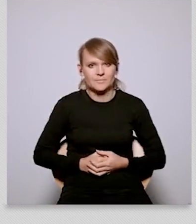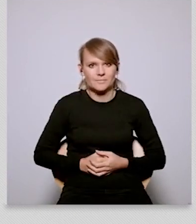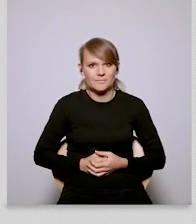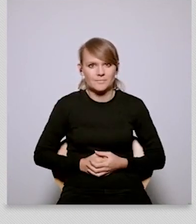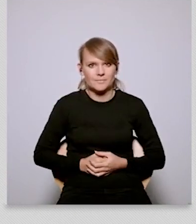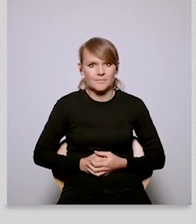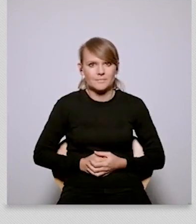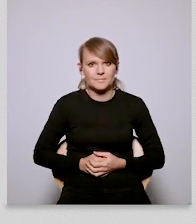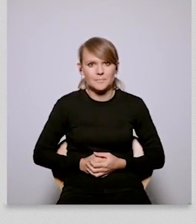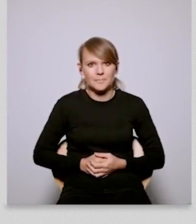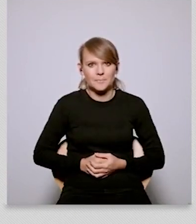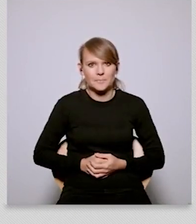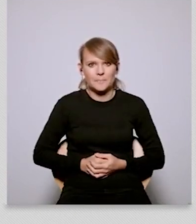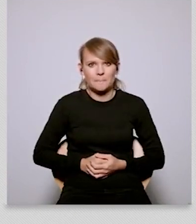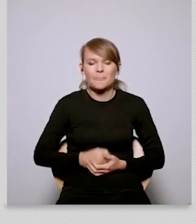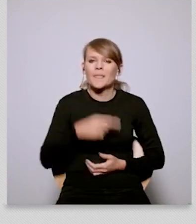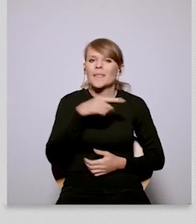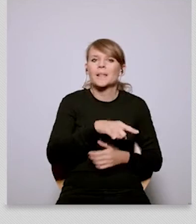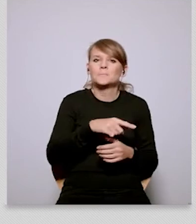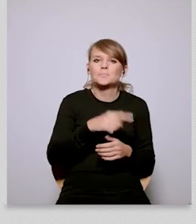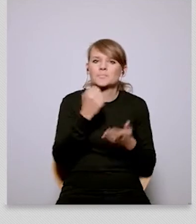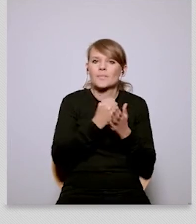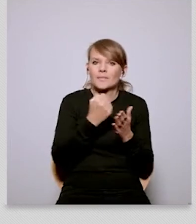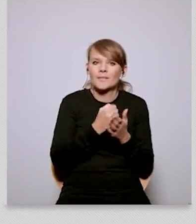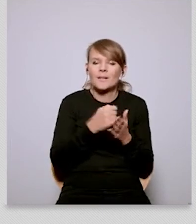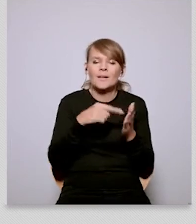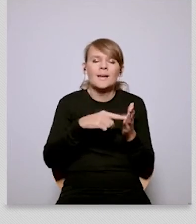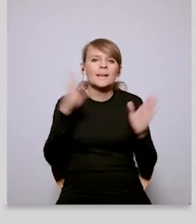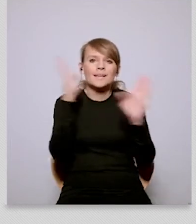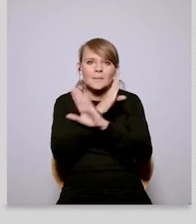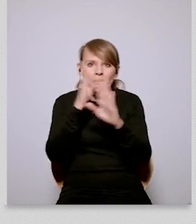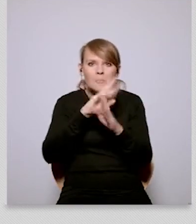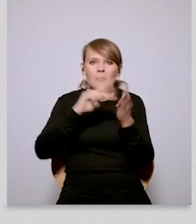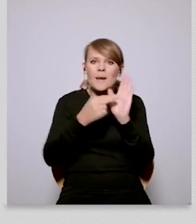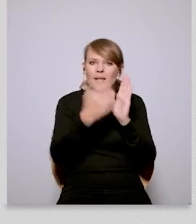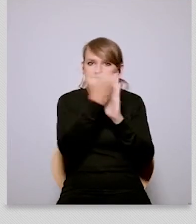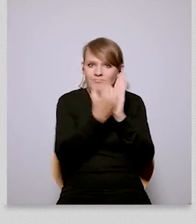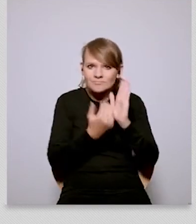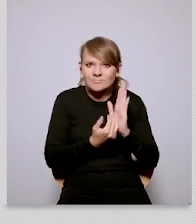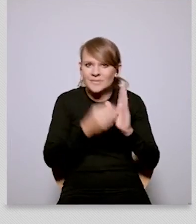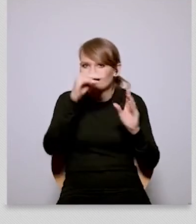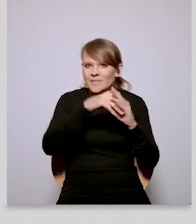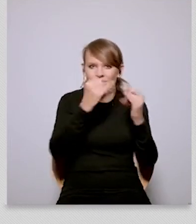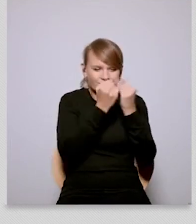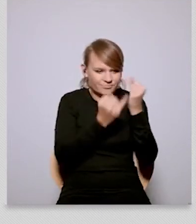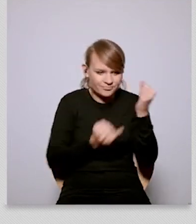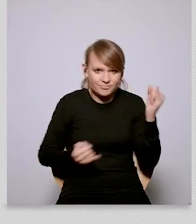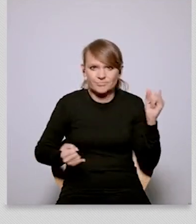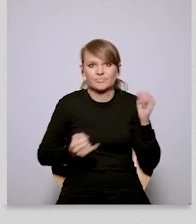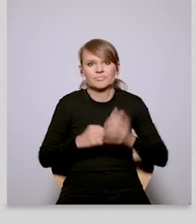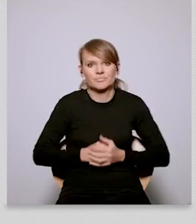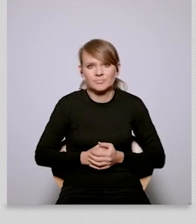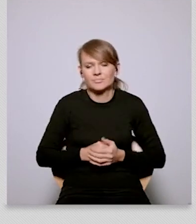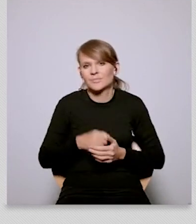jeżeli chodzi o tę agendę klimatyczną tam jest bardzo dużo różnych elementów więc każdy kraj coś dla siebie znajdzie co ma potencjał w